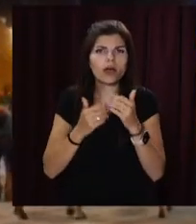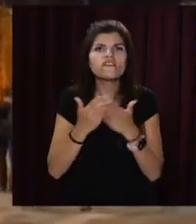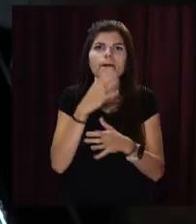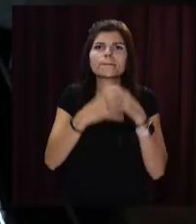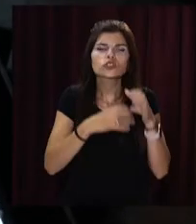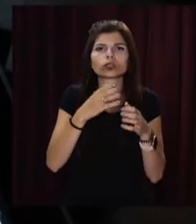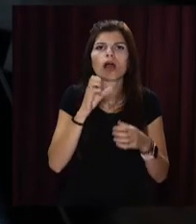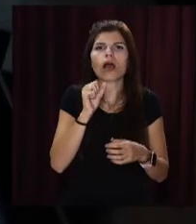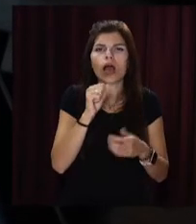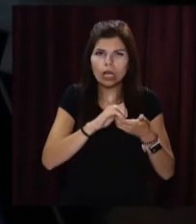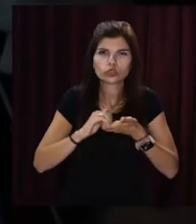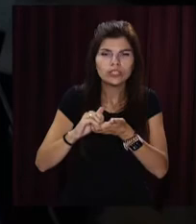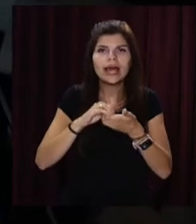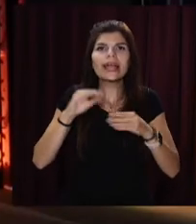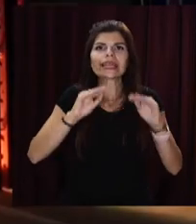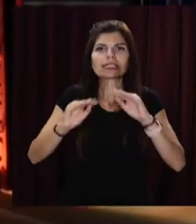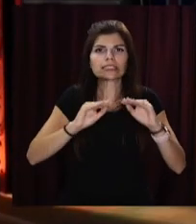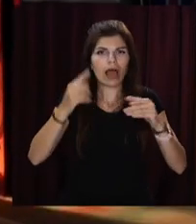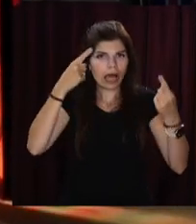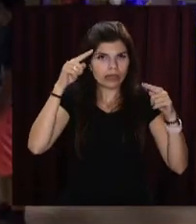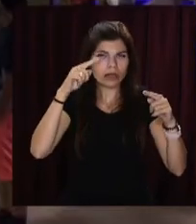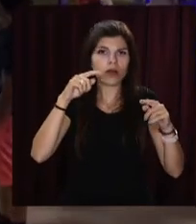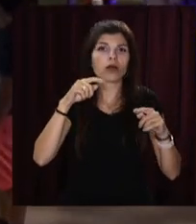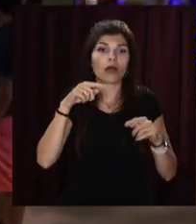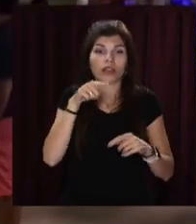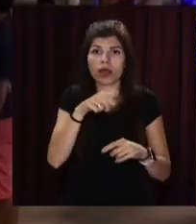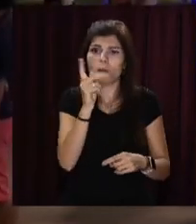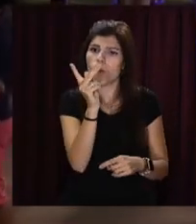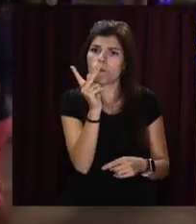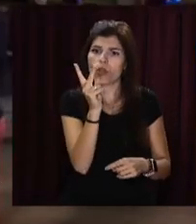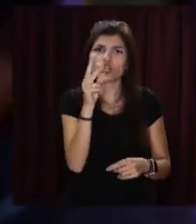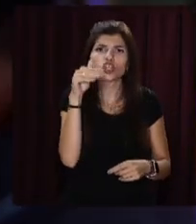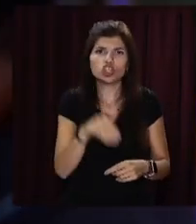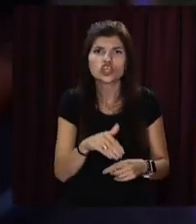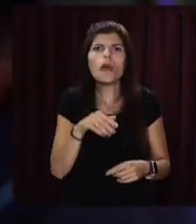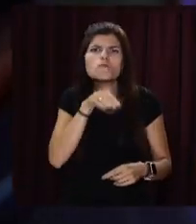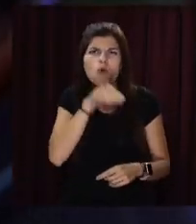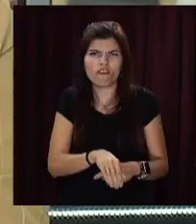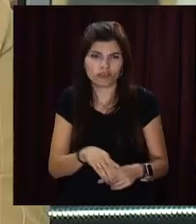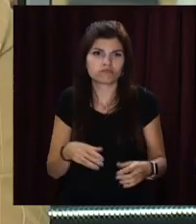Міжнародної асоціації дизайнерів освітлення. У ній понад 1500 професіоналів.